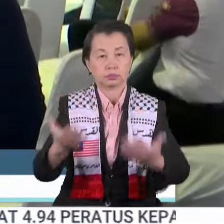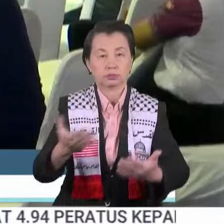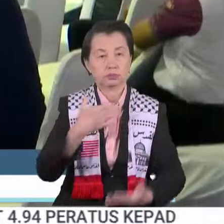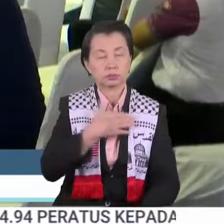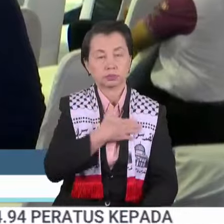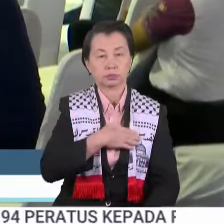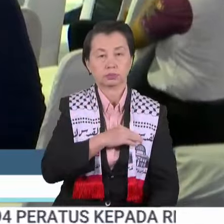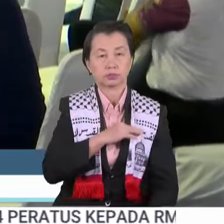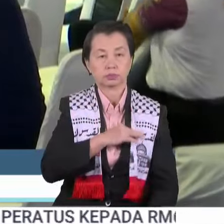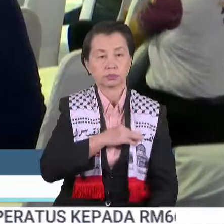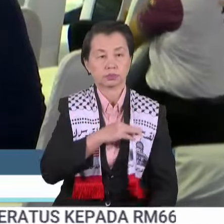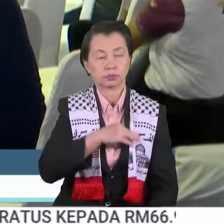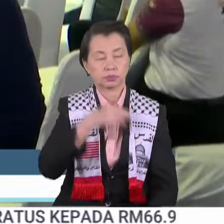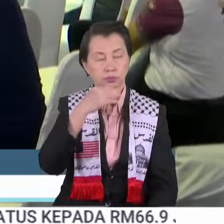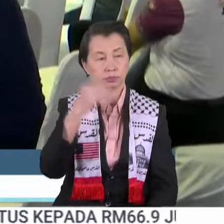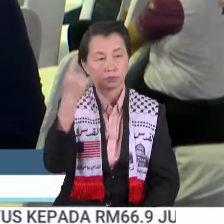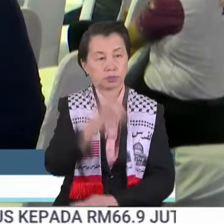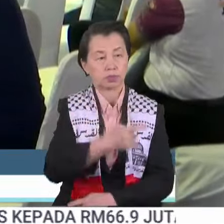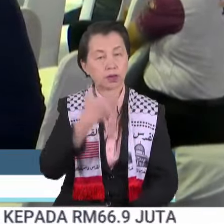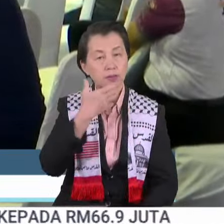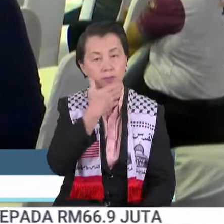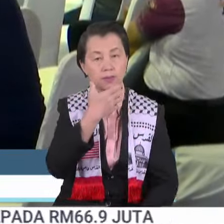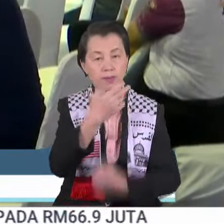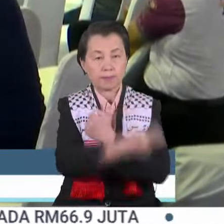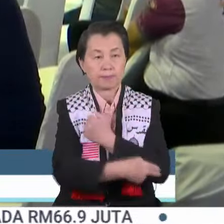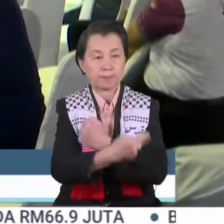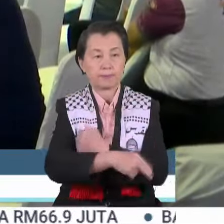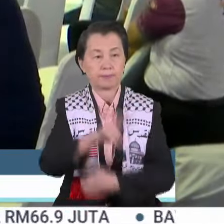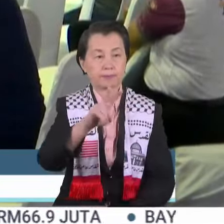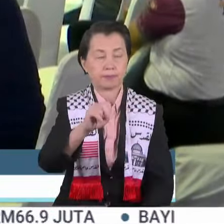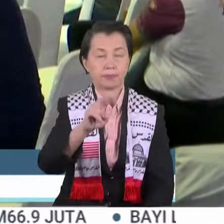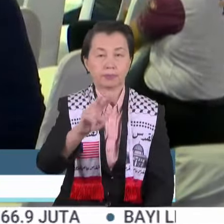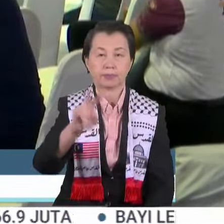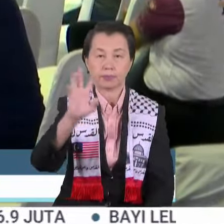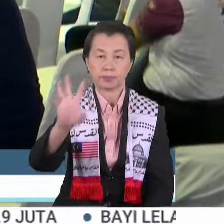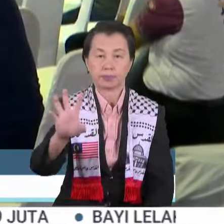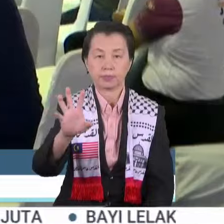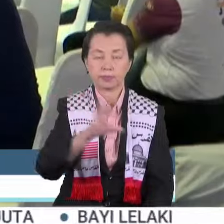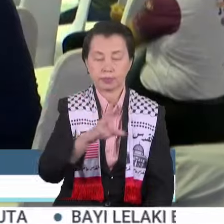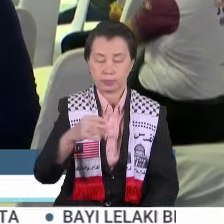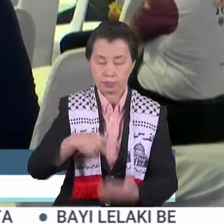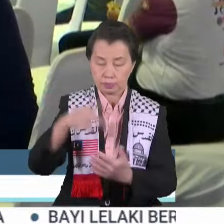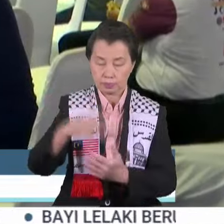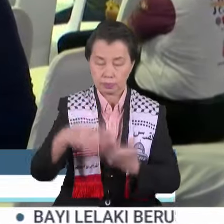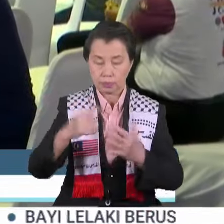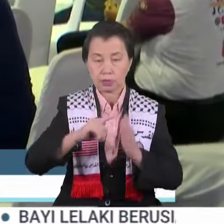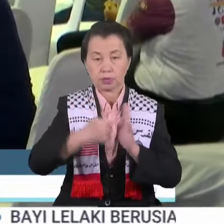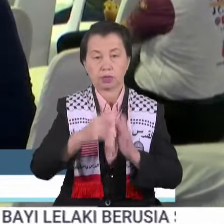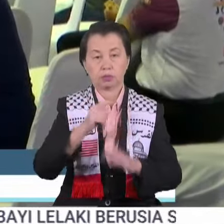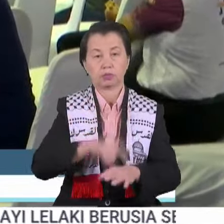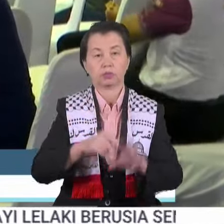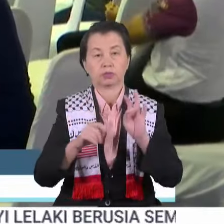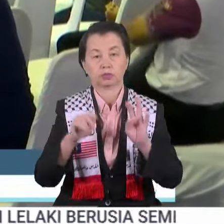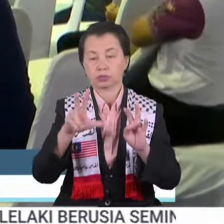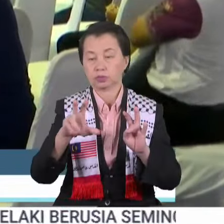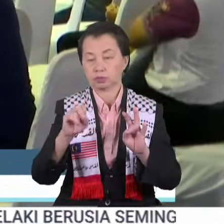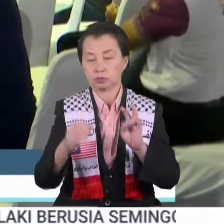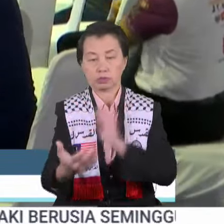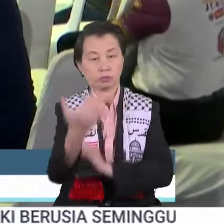at Kota Tinggi bersempena Hari Belia Negara 2024. Dan program ini telah bermula sejak pukul 7.30 pagi